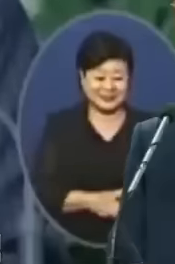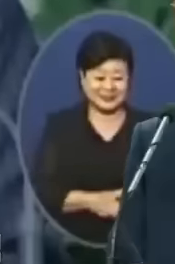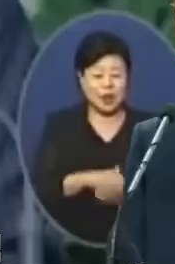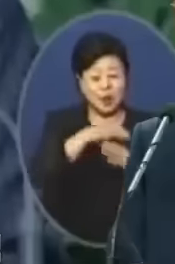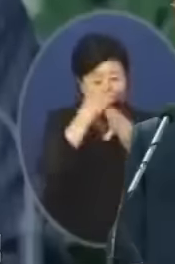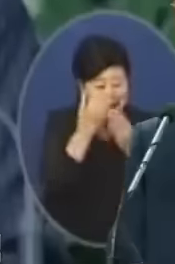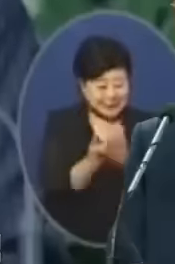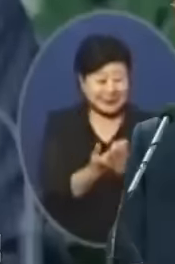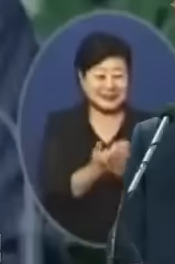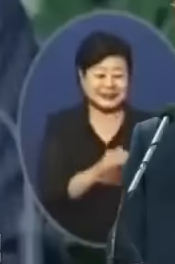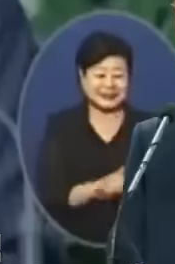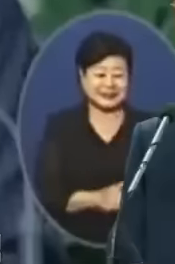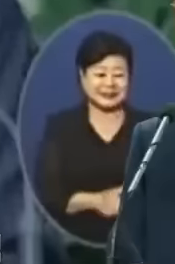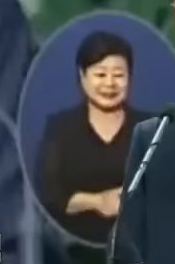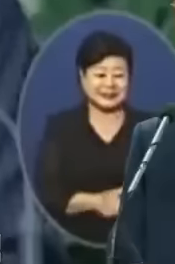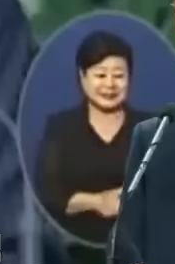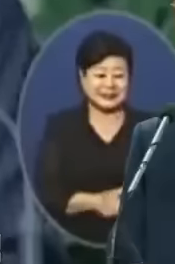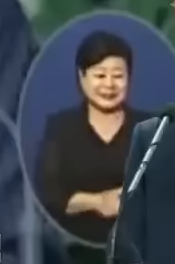완전히